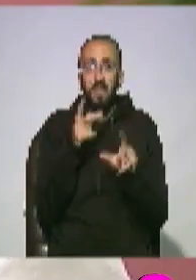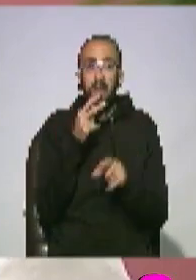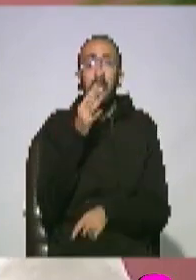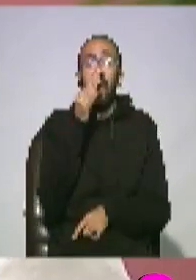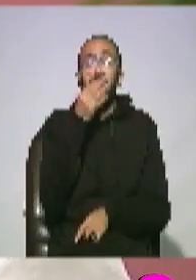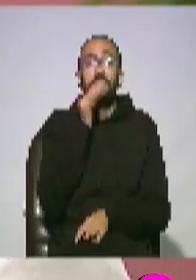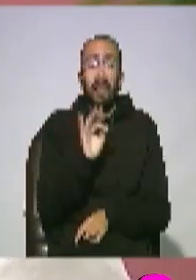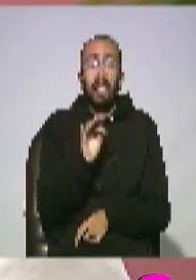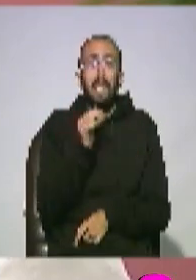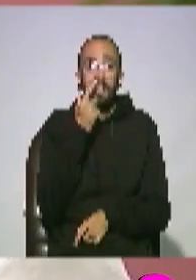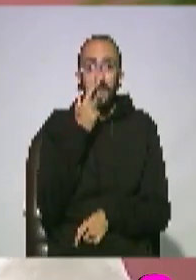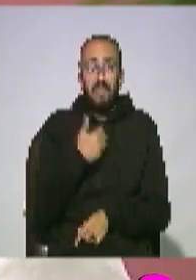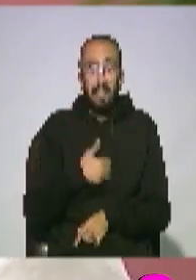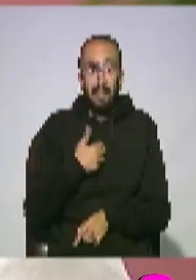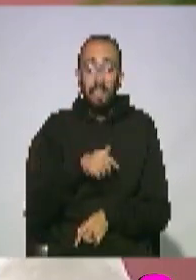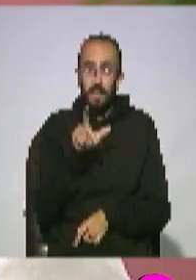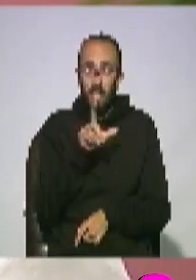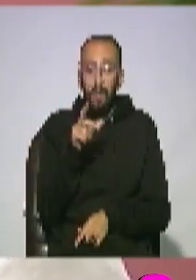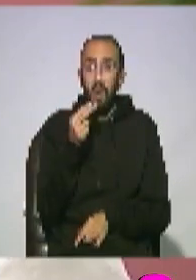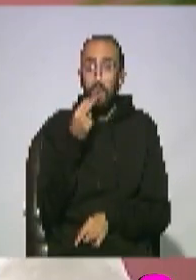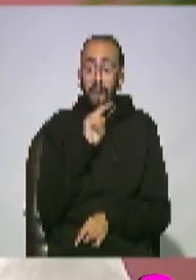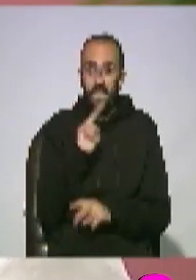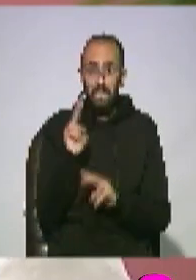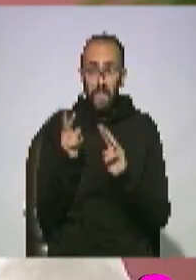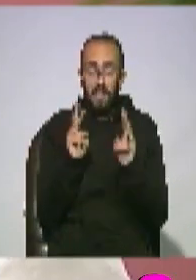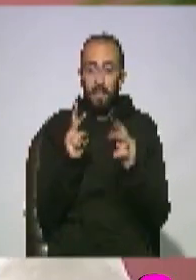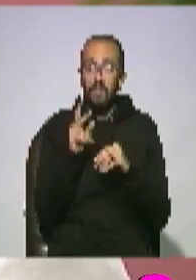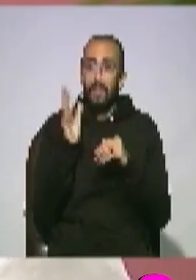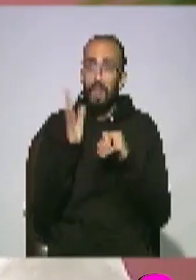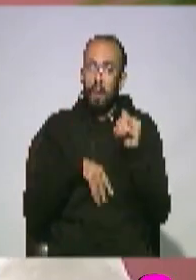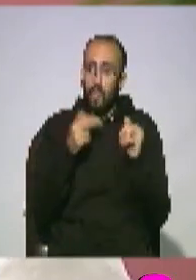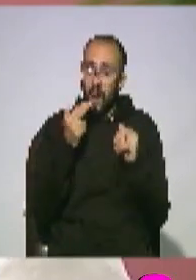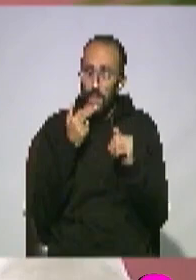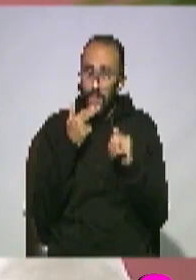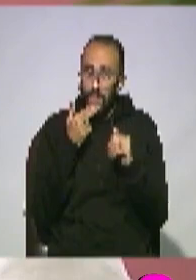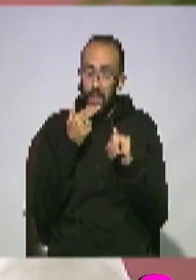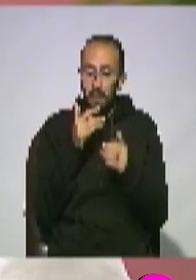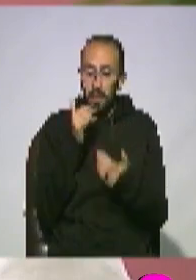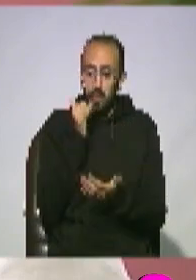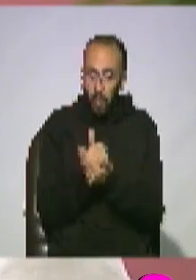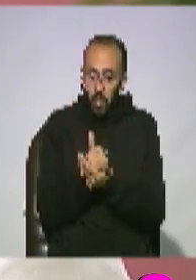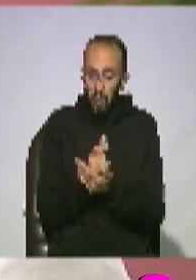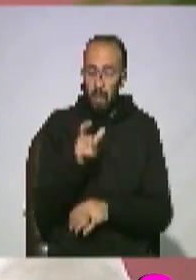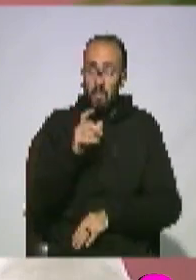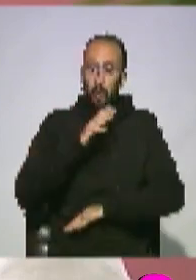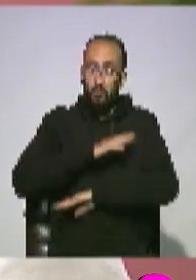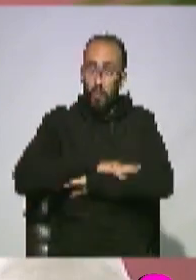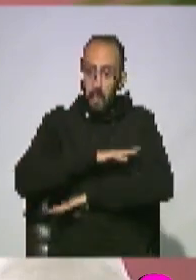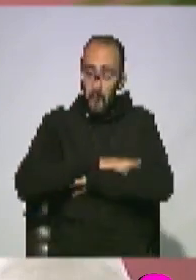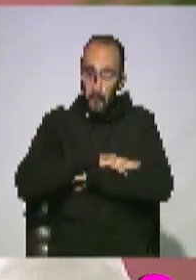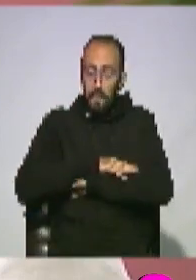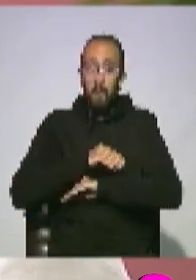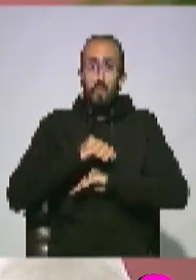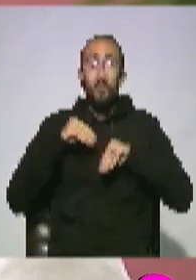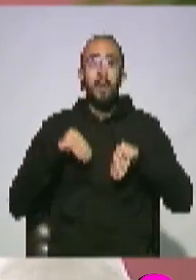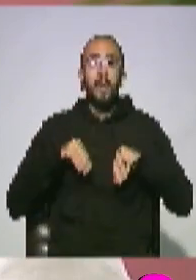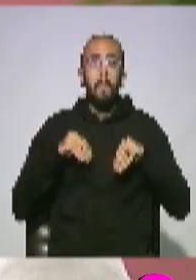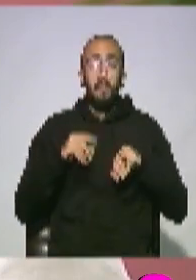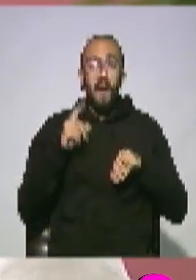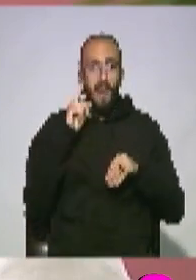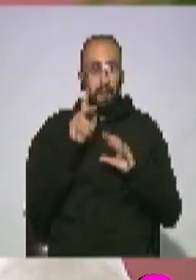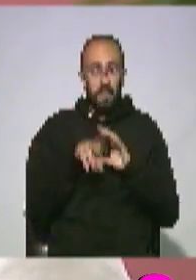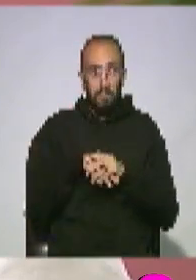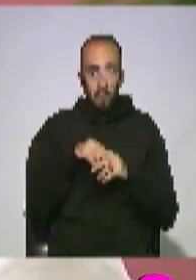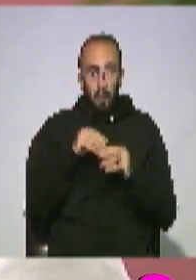النفسي المصطلح، لكن موضوع الفرق بين الولد والبنت، اللي بيربي ولد مسؤول ومحترم ومهذب وعارف